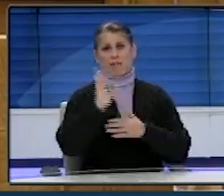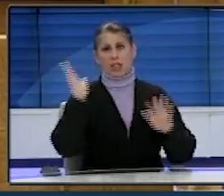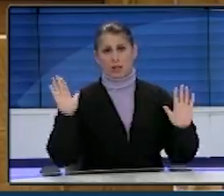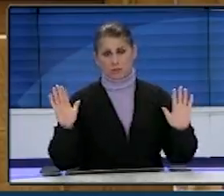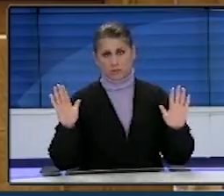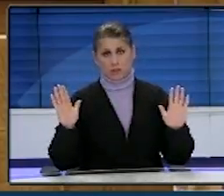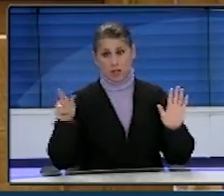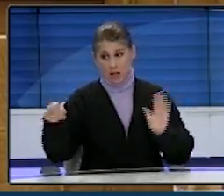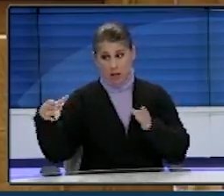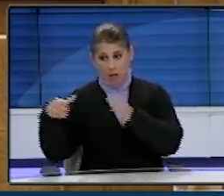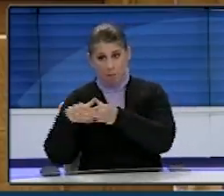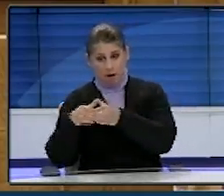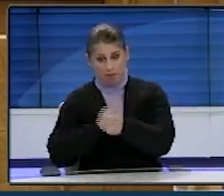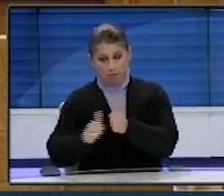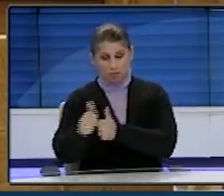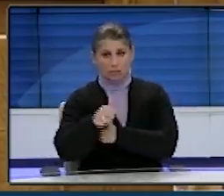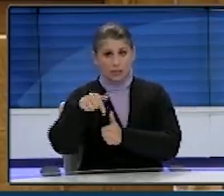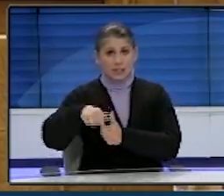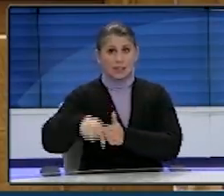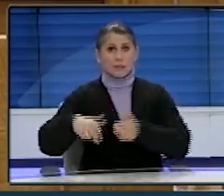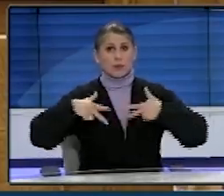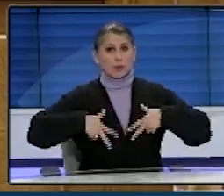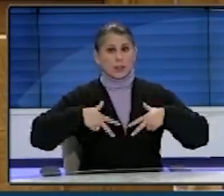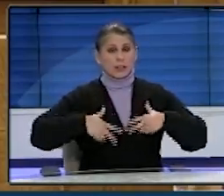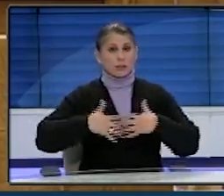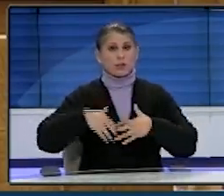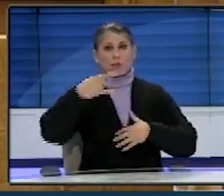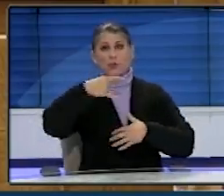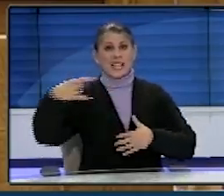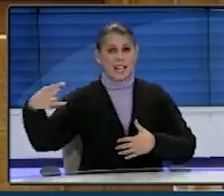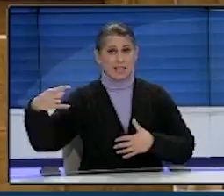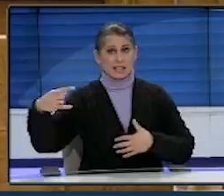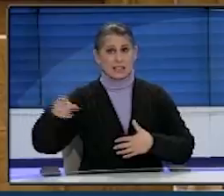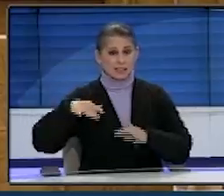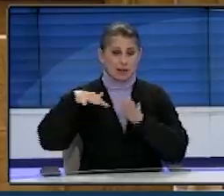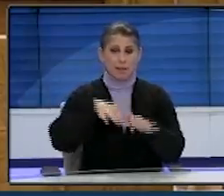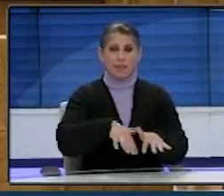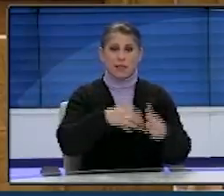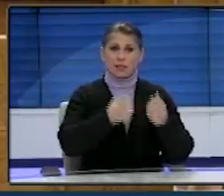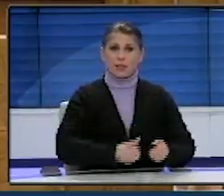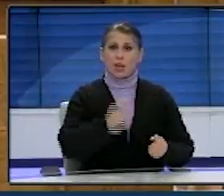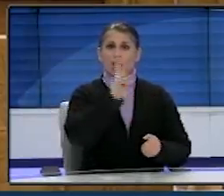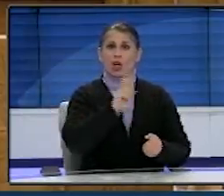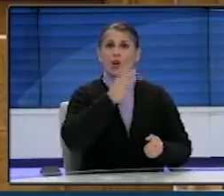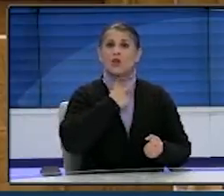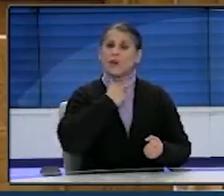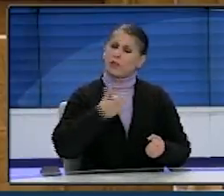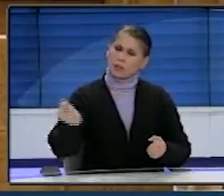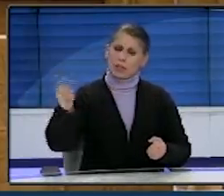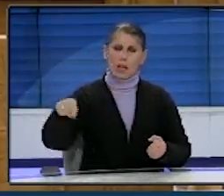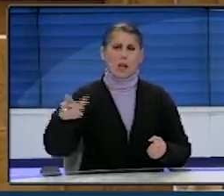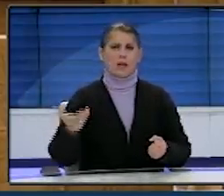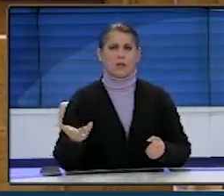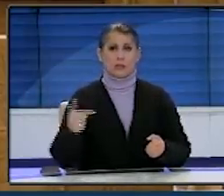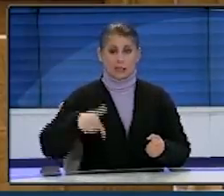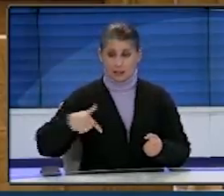ομάδα αυτή πρωτοστατήκε σήμερα μέσα από τον κρατικό μηχανισμό του Ζελένσκι στις επιθέσεις κατά ρωσόφωνων και άλλων.